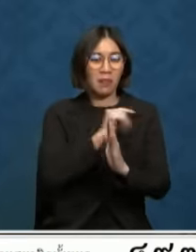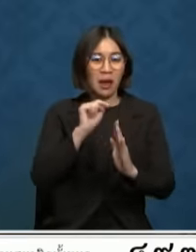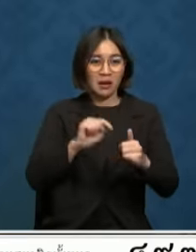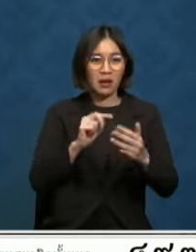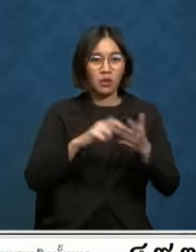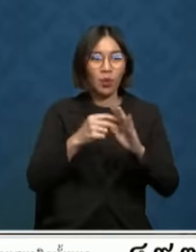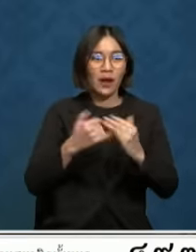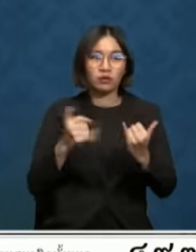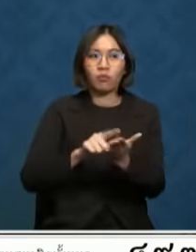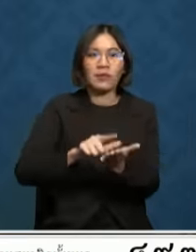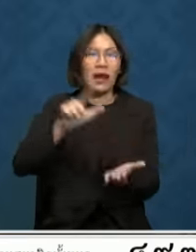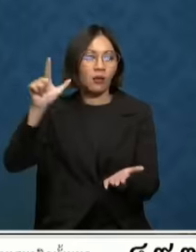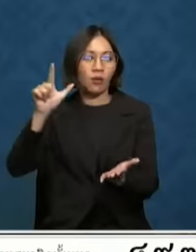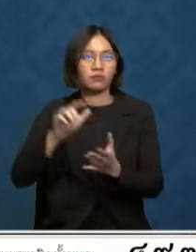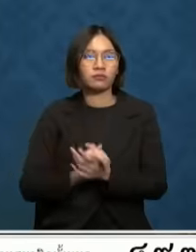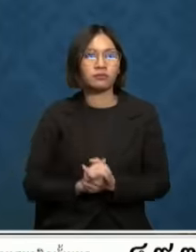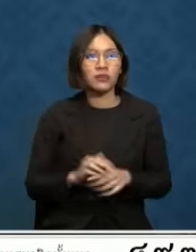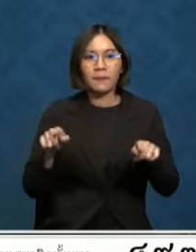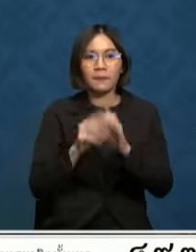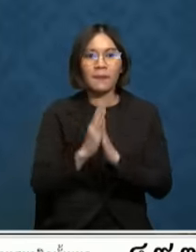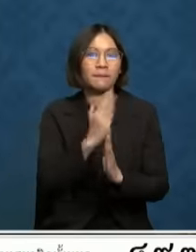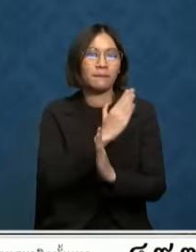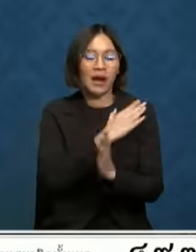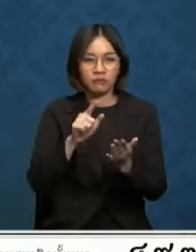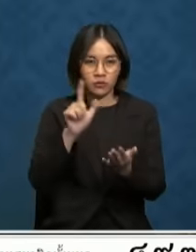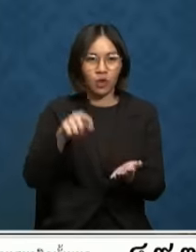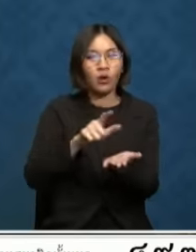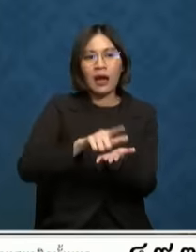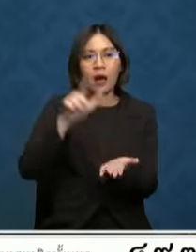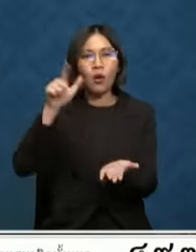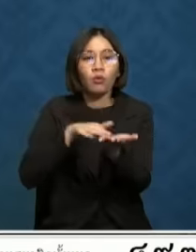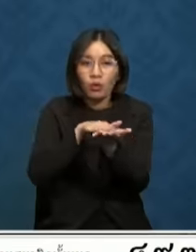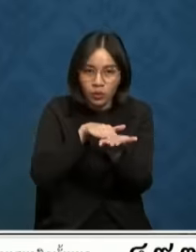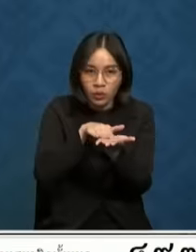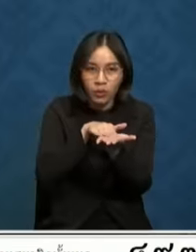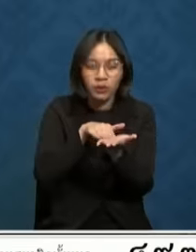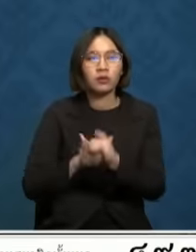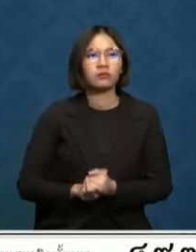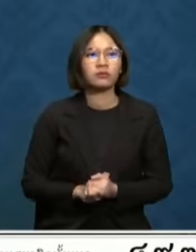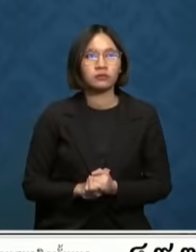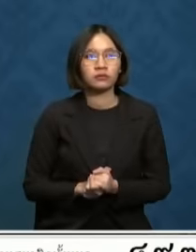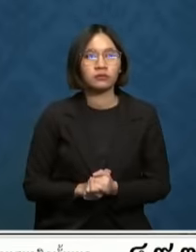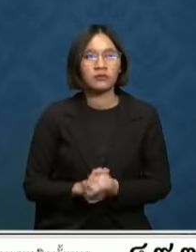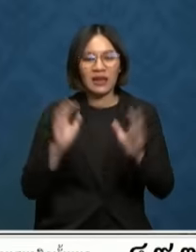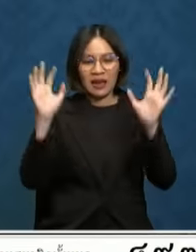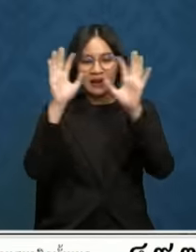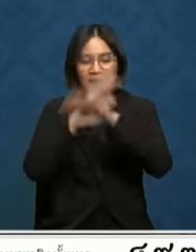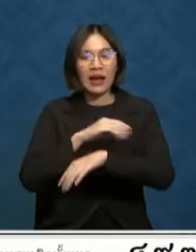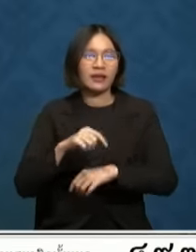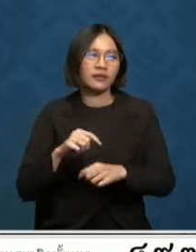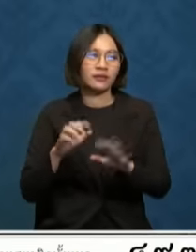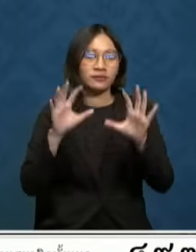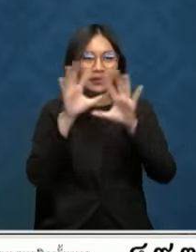มันก็ต้องสึกโทษนะครับอย่าเป็นกาดำ